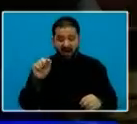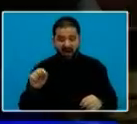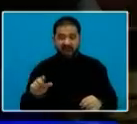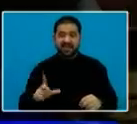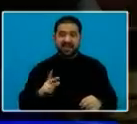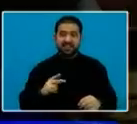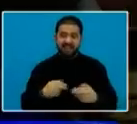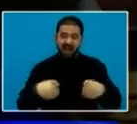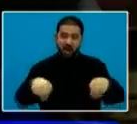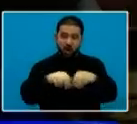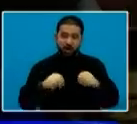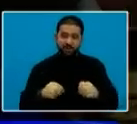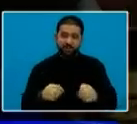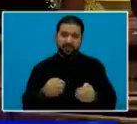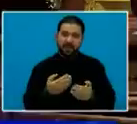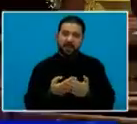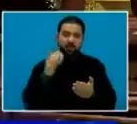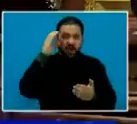azi, lucrurile trebuie să fie